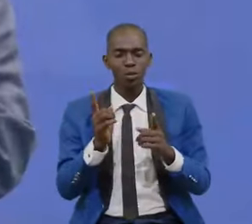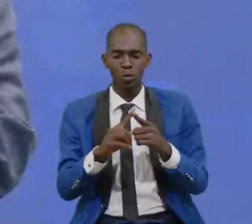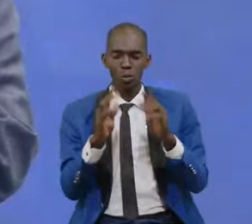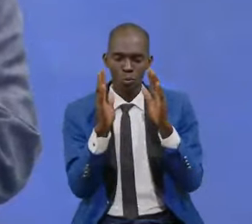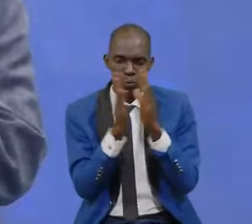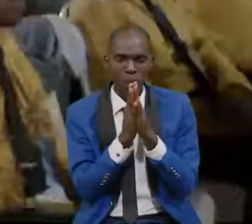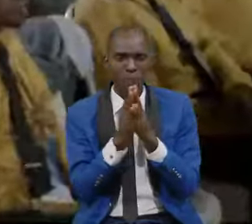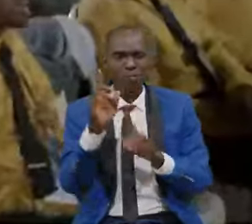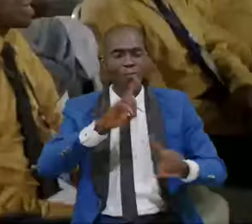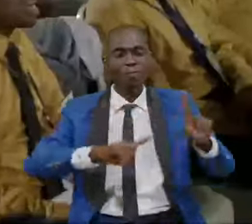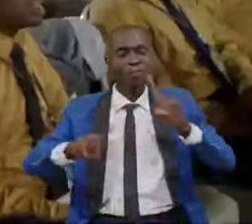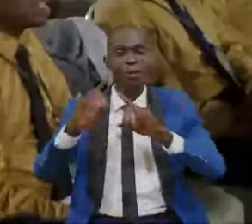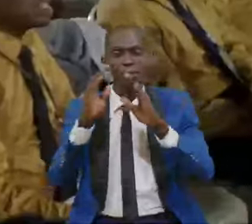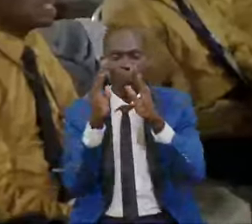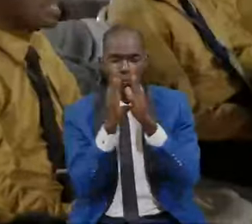Dis prier.